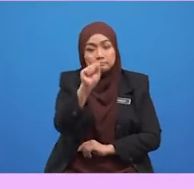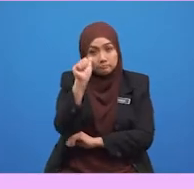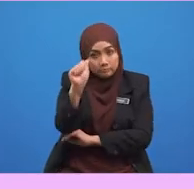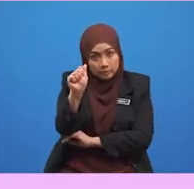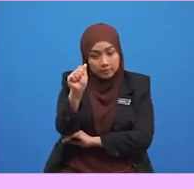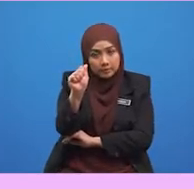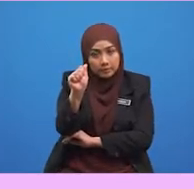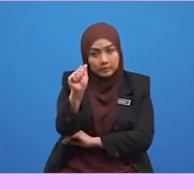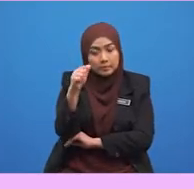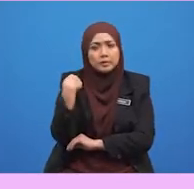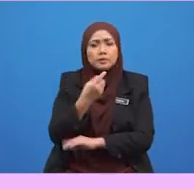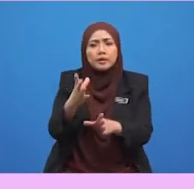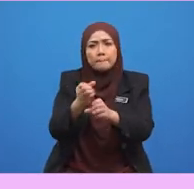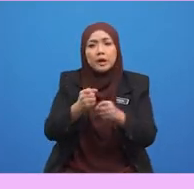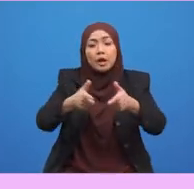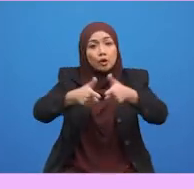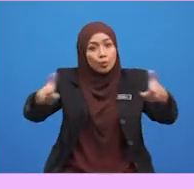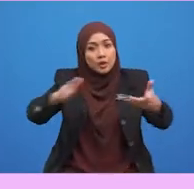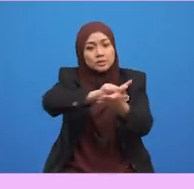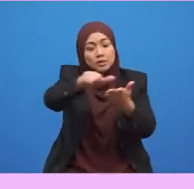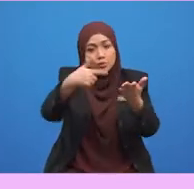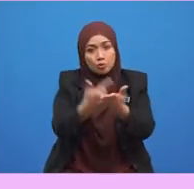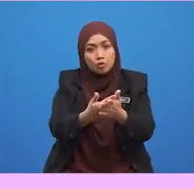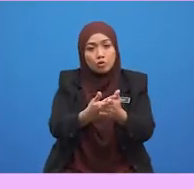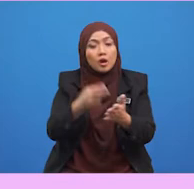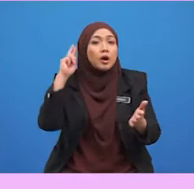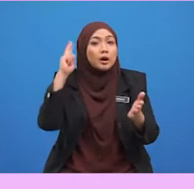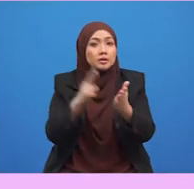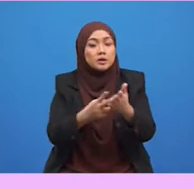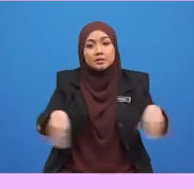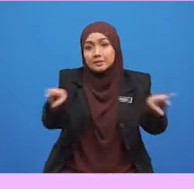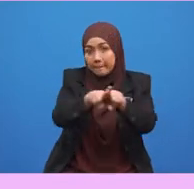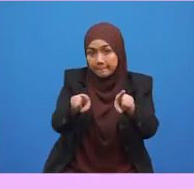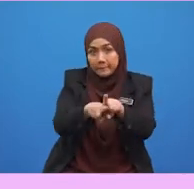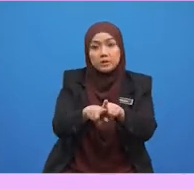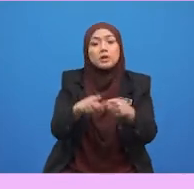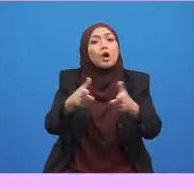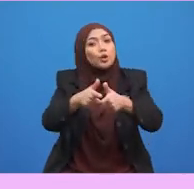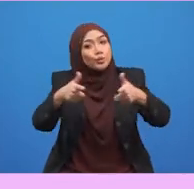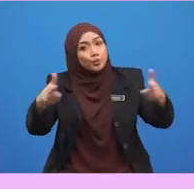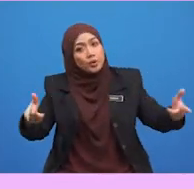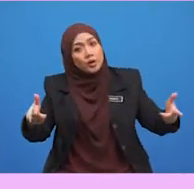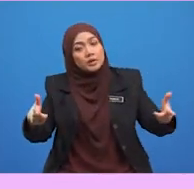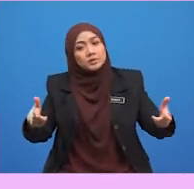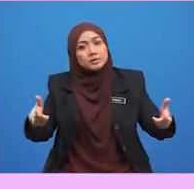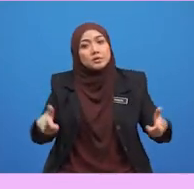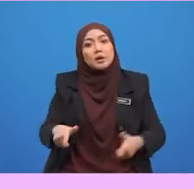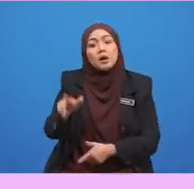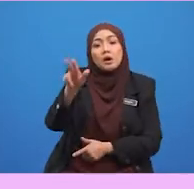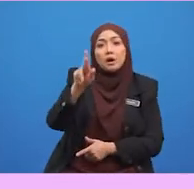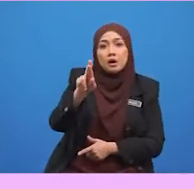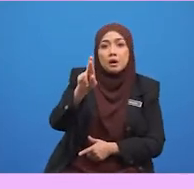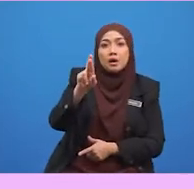A, didapati luas keseluruhan rajah sama dengan luas rombus tambah